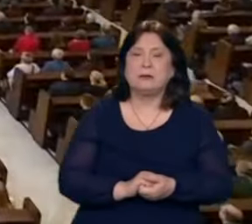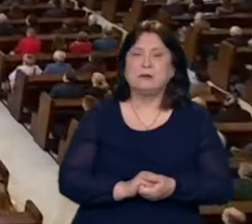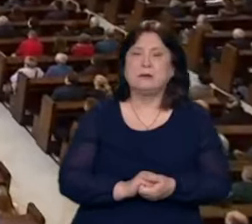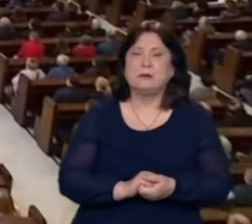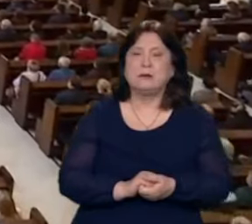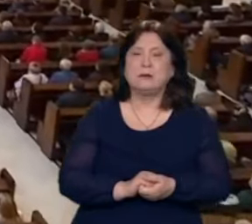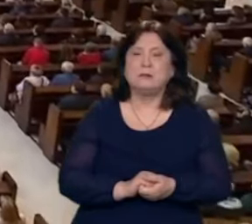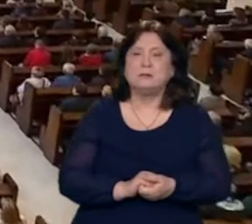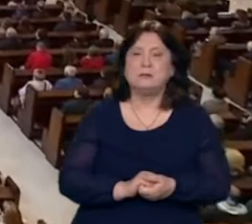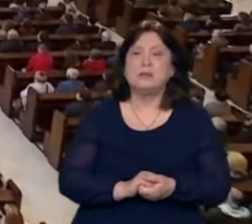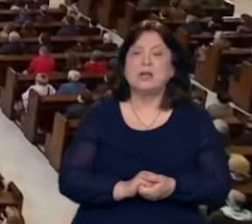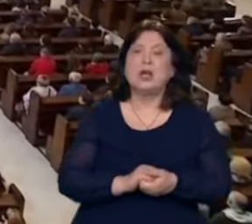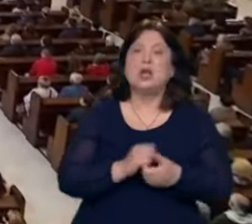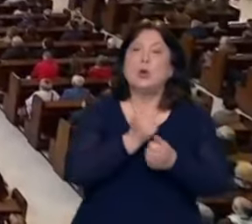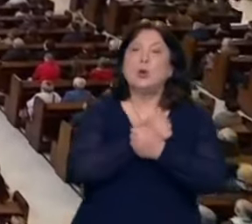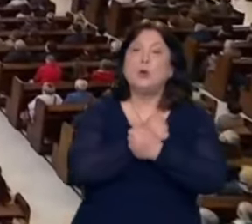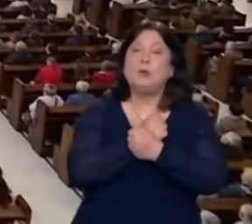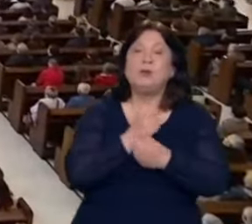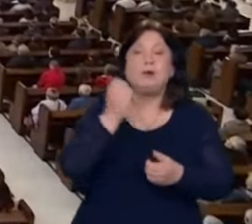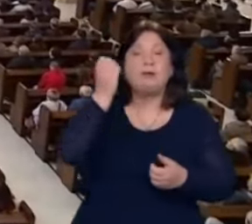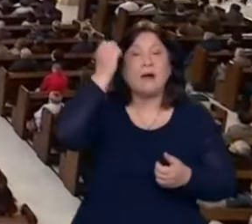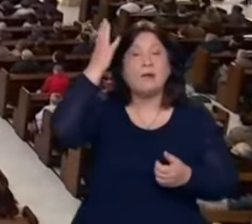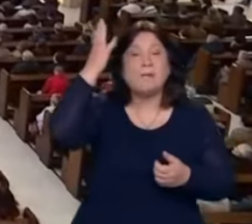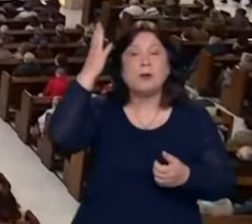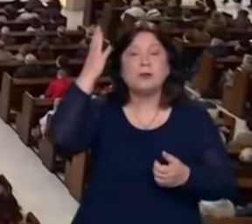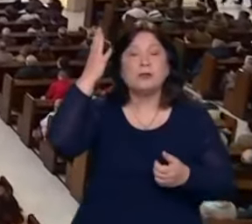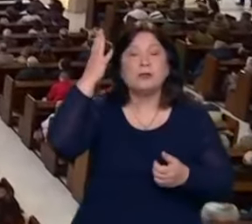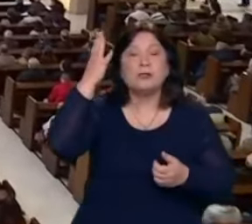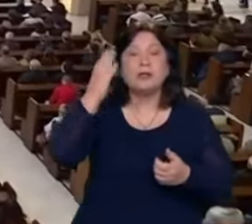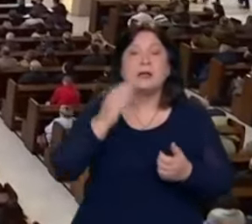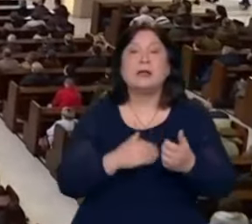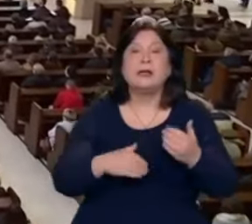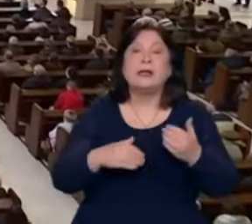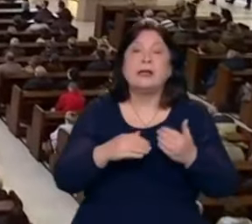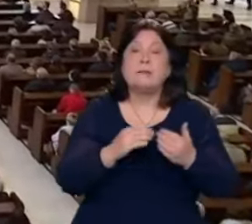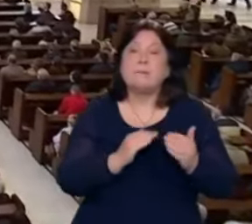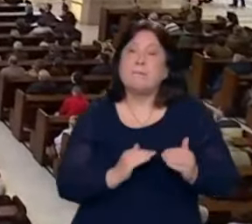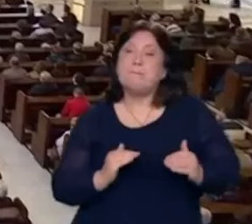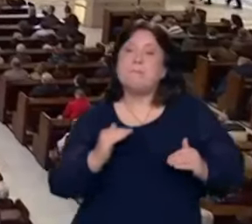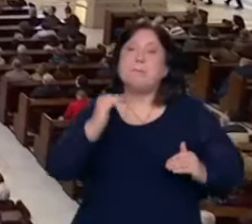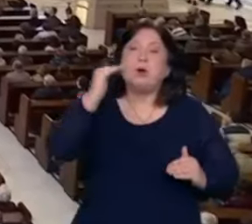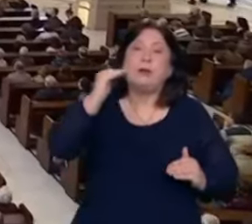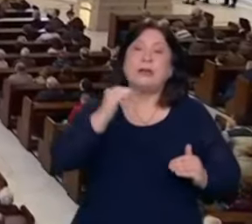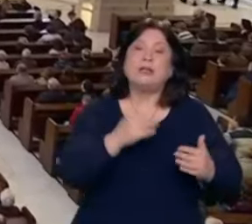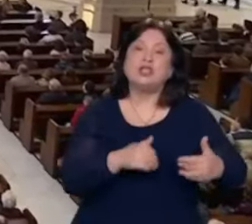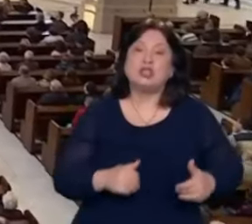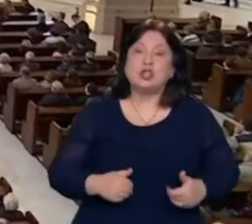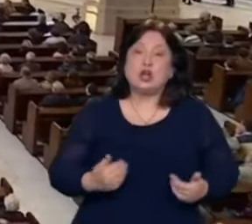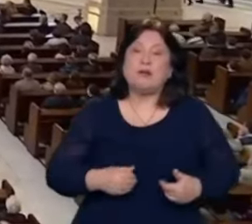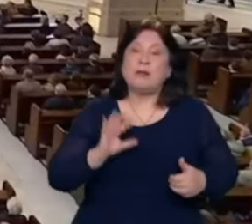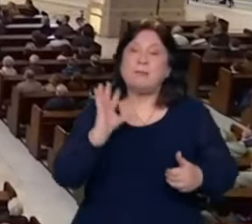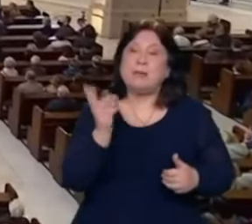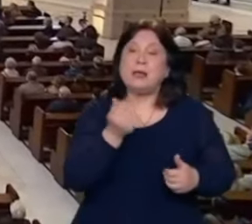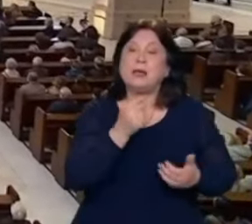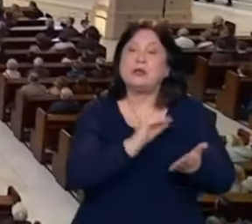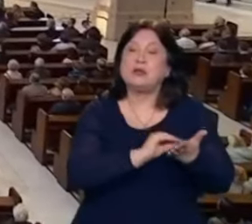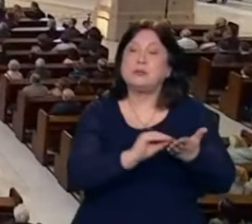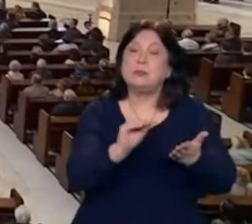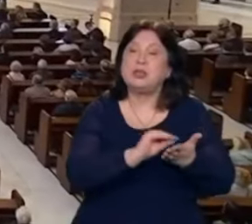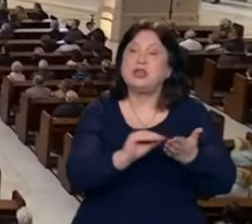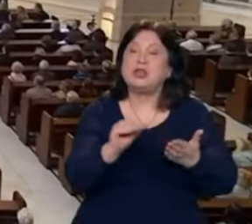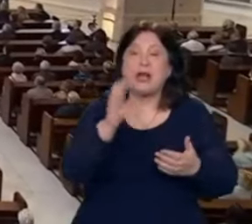zabijać umiłowałem mądrość nad zdrowie i piękność pisze dalej